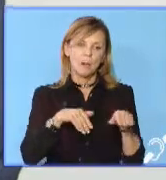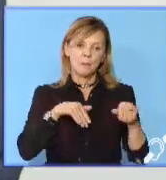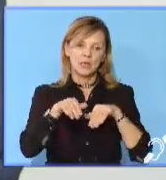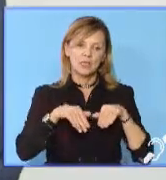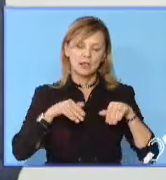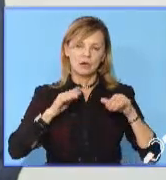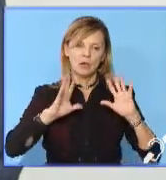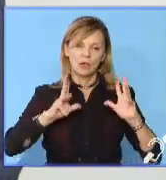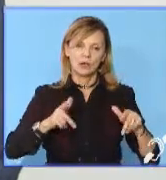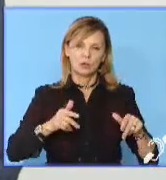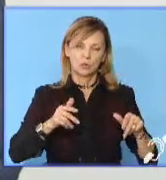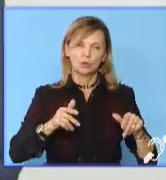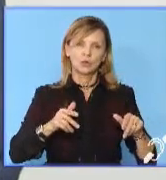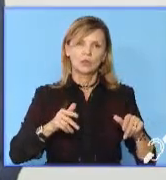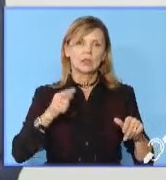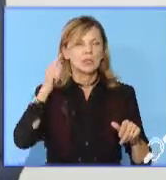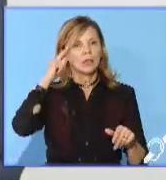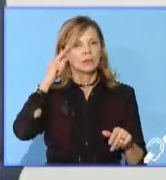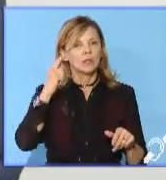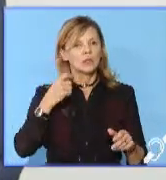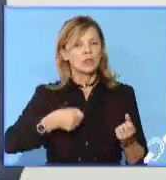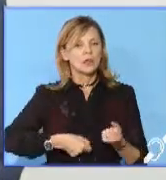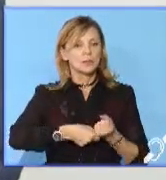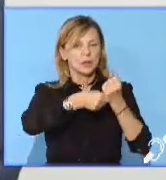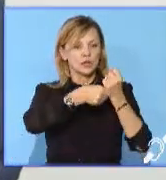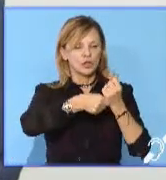Ministerul Agriculturii are în vedere sprijinirea